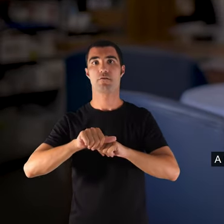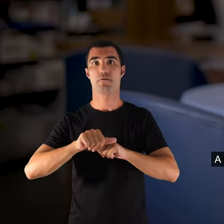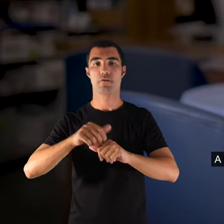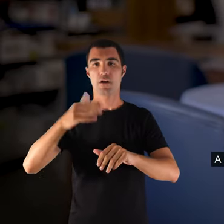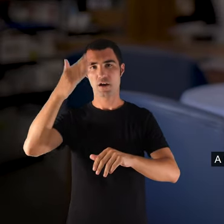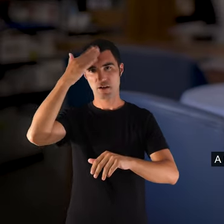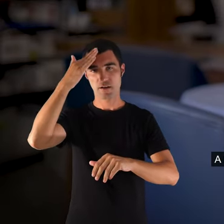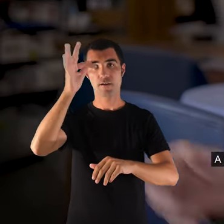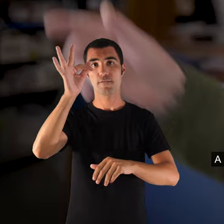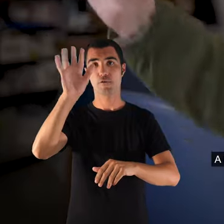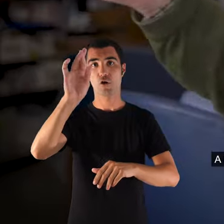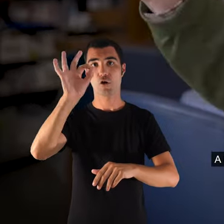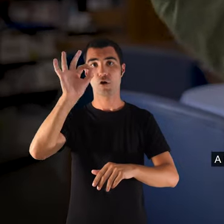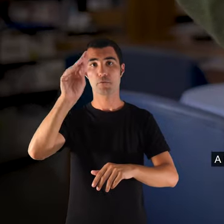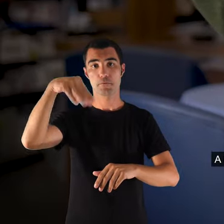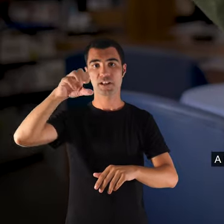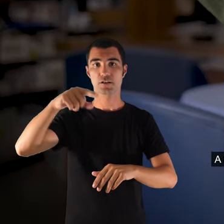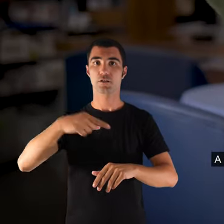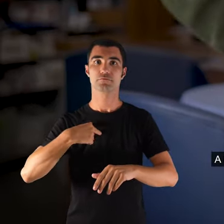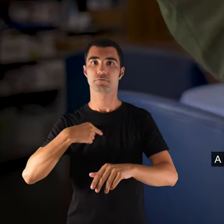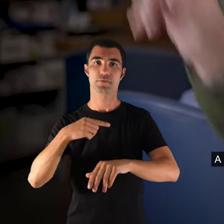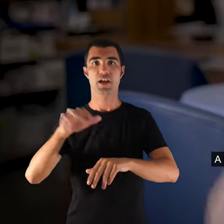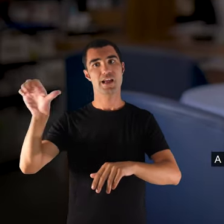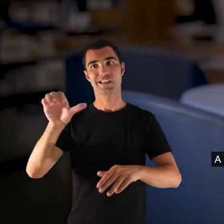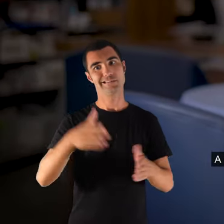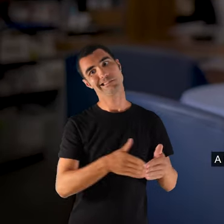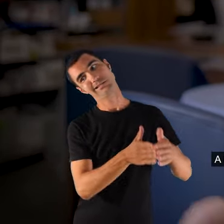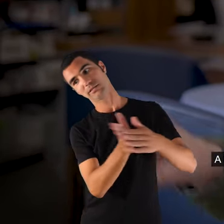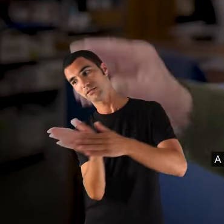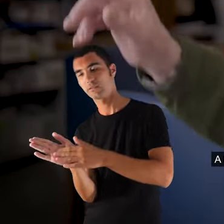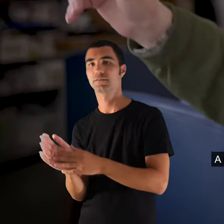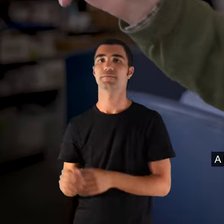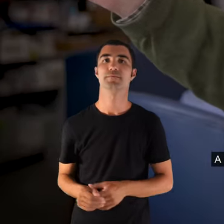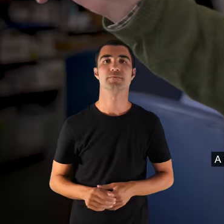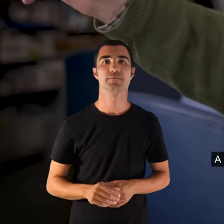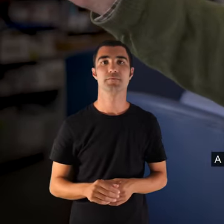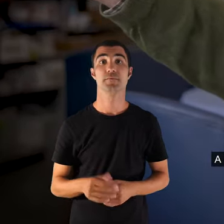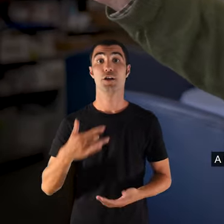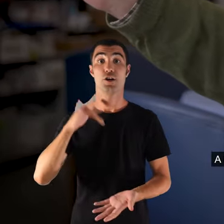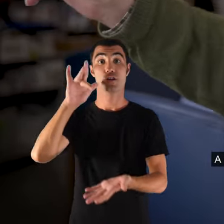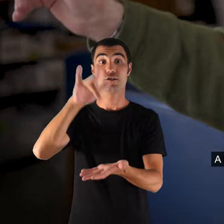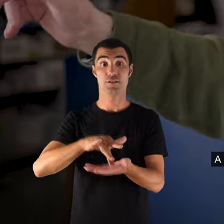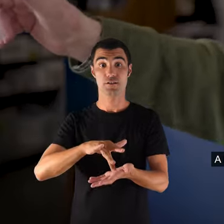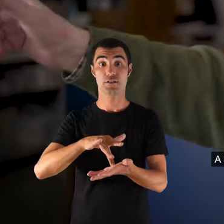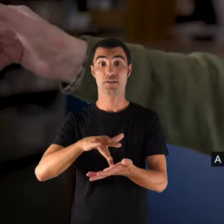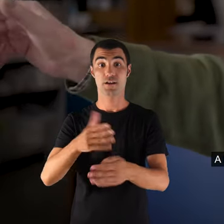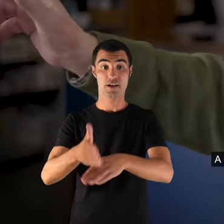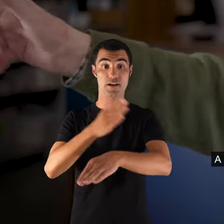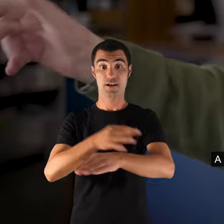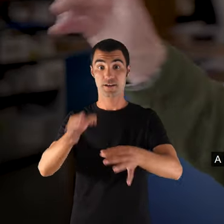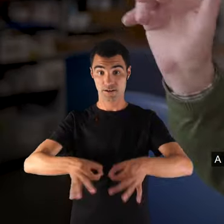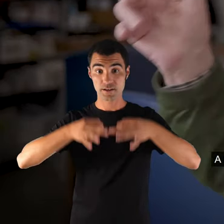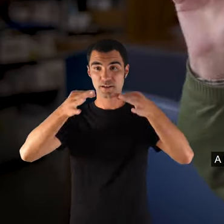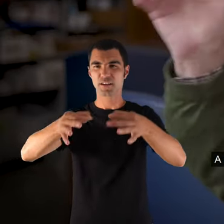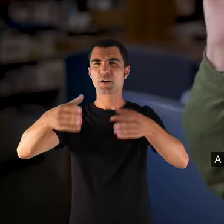Formentor me va donar el timó i jo cap aquí. Però quan vaig ser, antes d'arribar a una